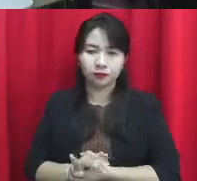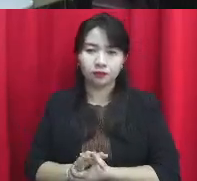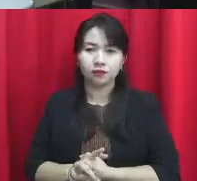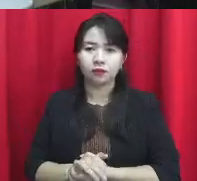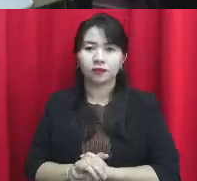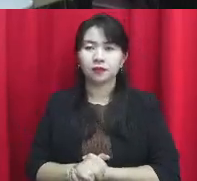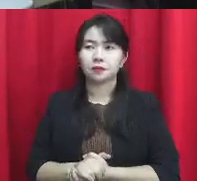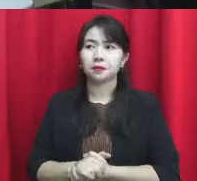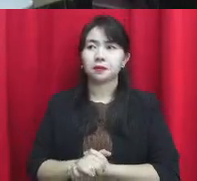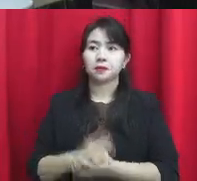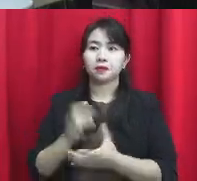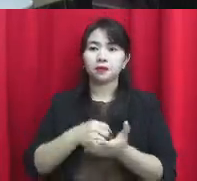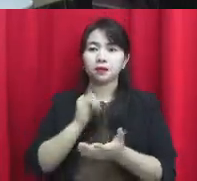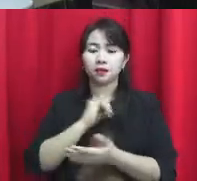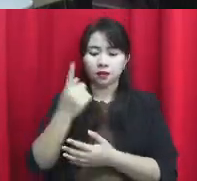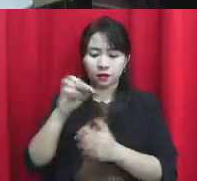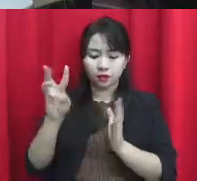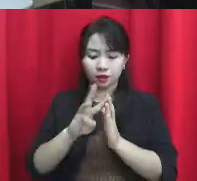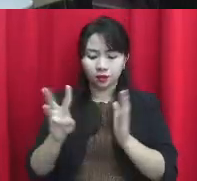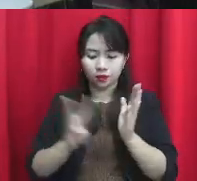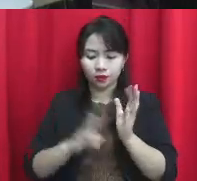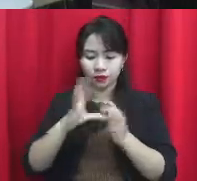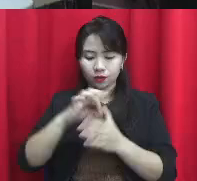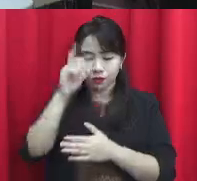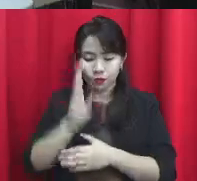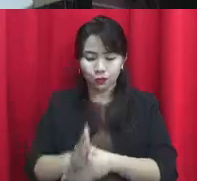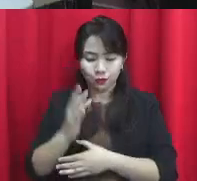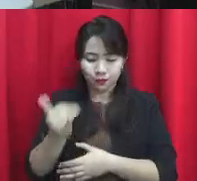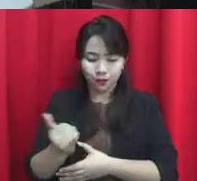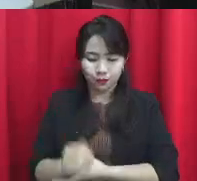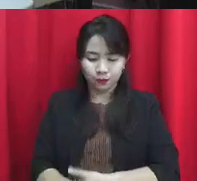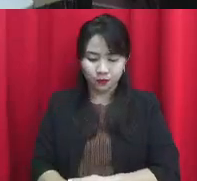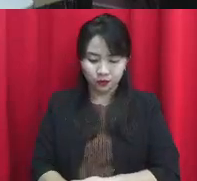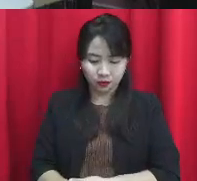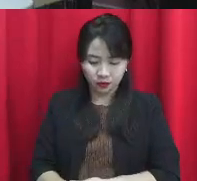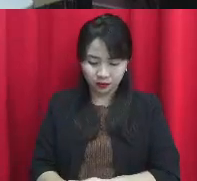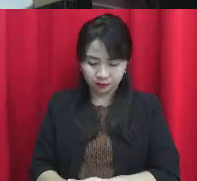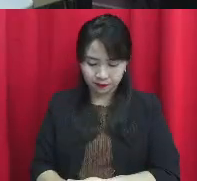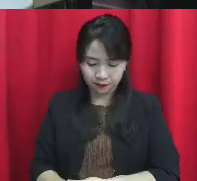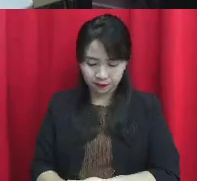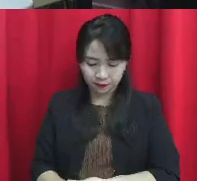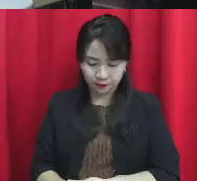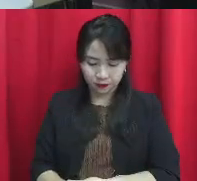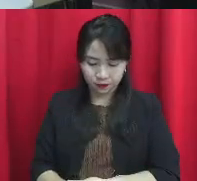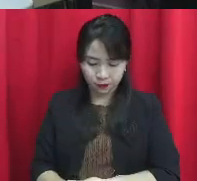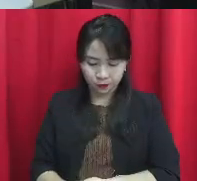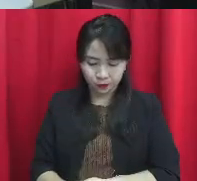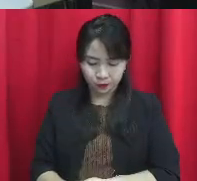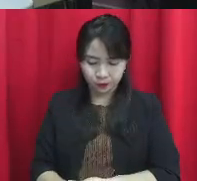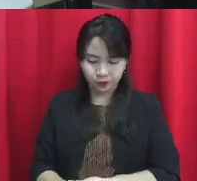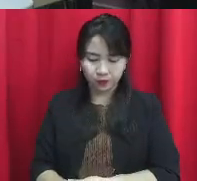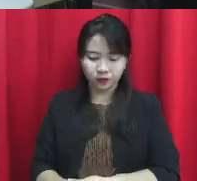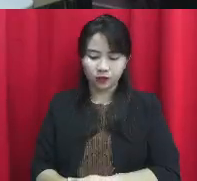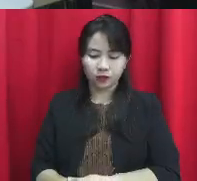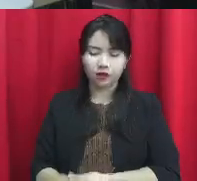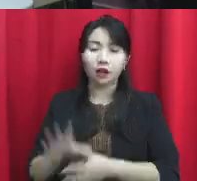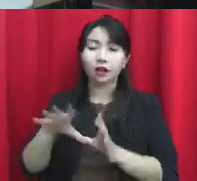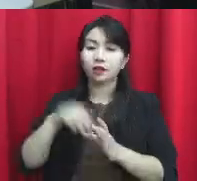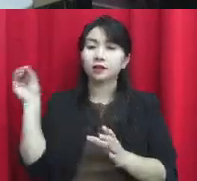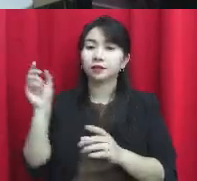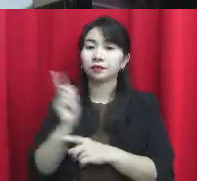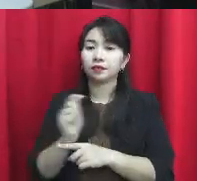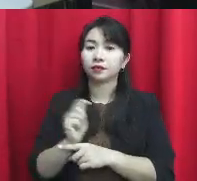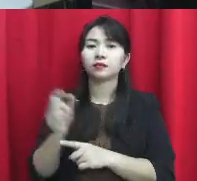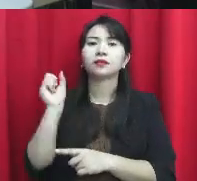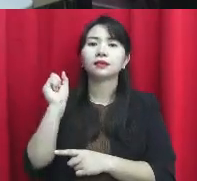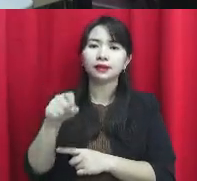will of God for these balik to be in the training It's their will for them na paglabas ng training sila ay lalo